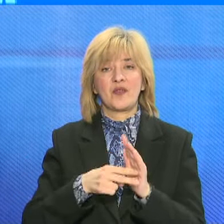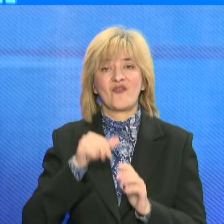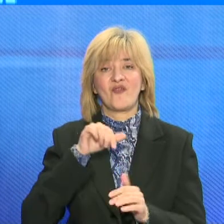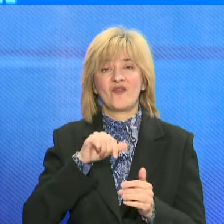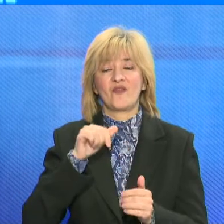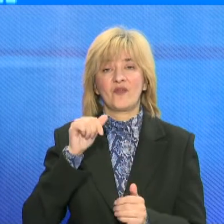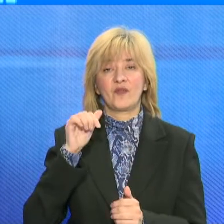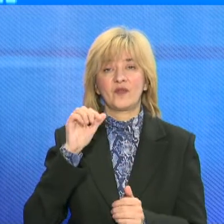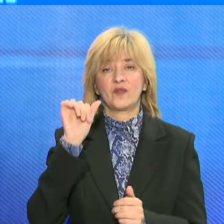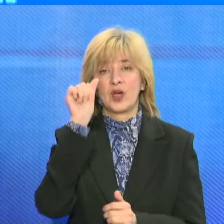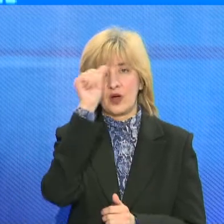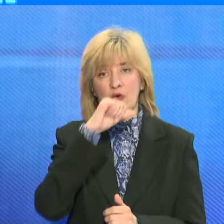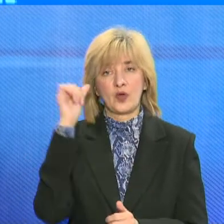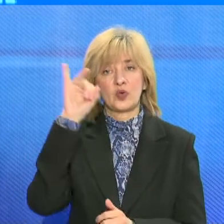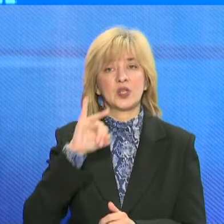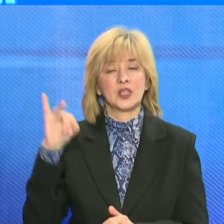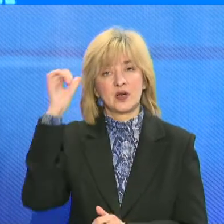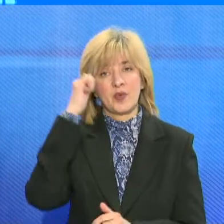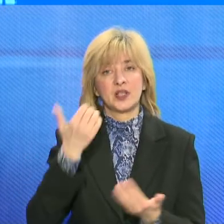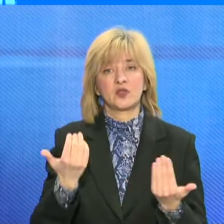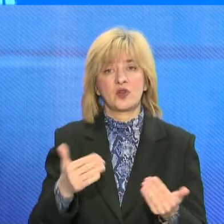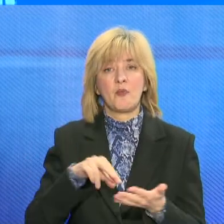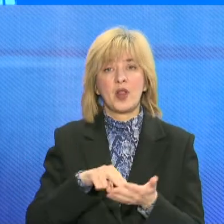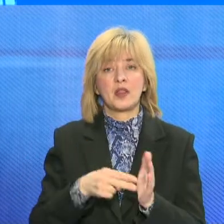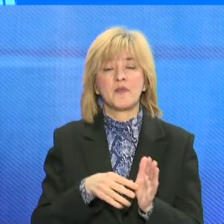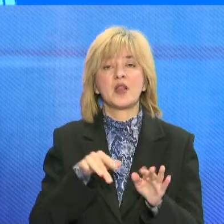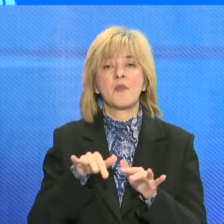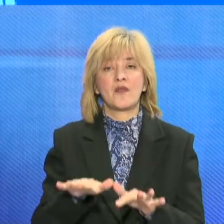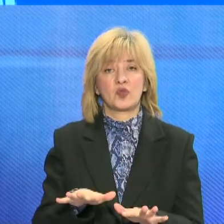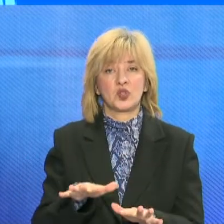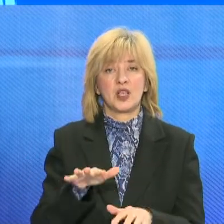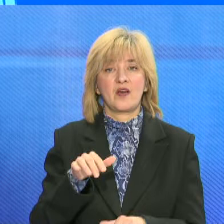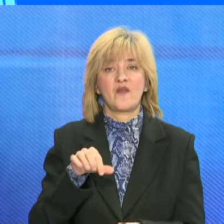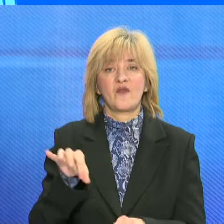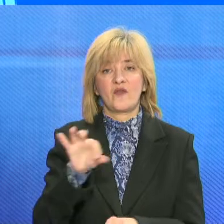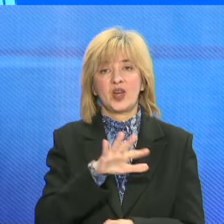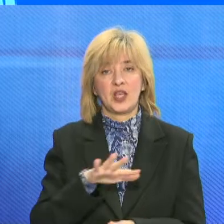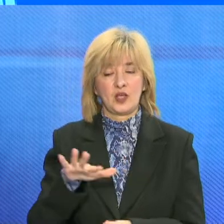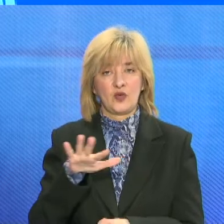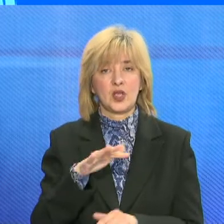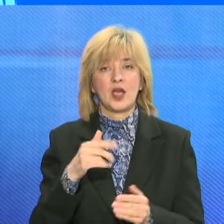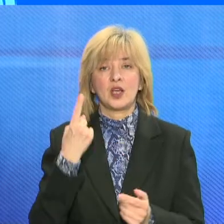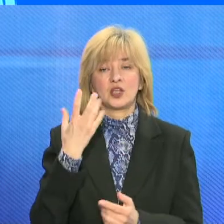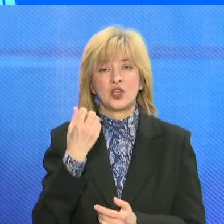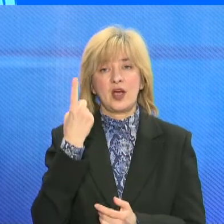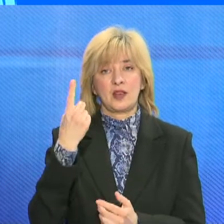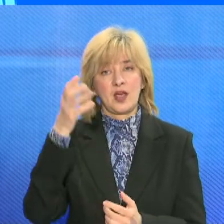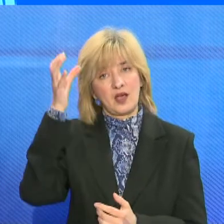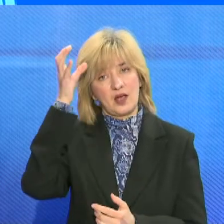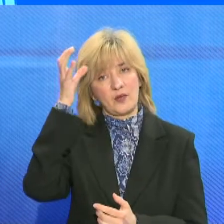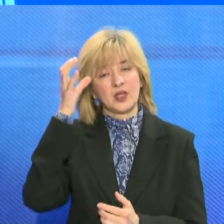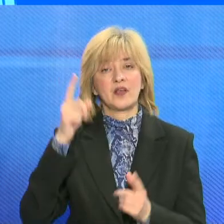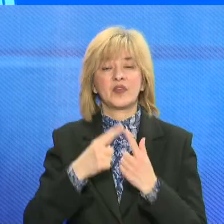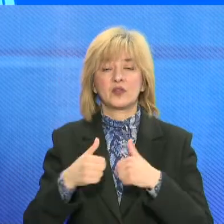захования исторической памяти, все лето планомерно проводится в регионе. Як след на еще одну эдукационную установу с гоноровым статусом